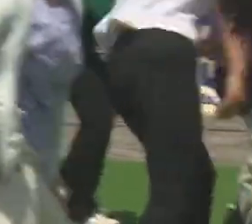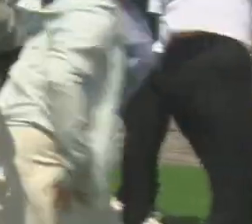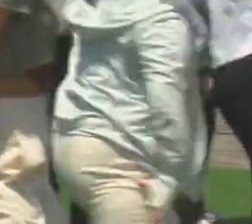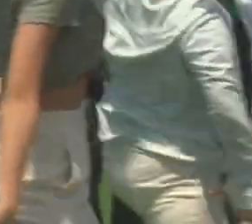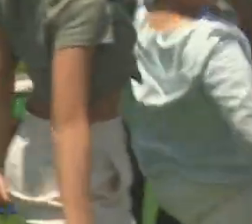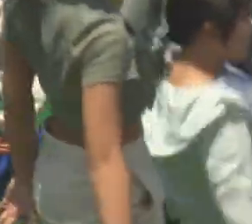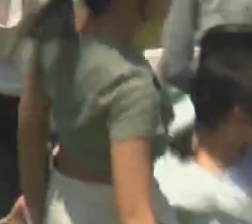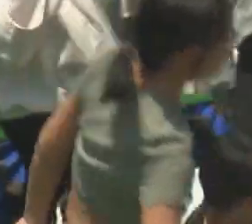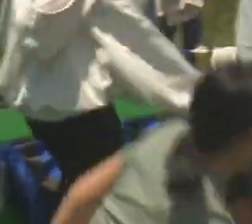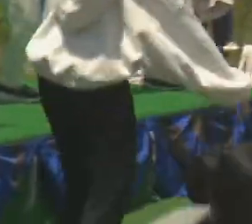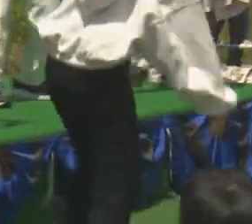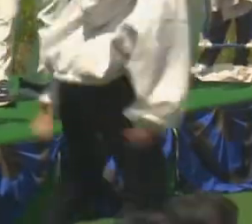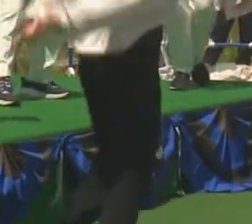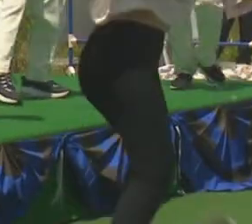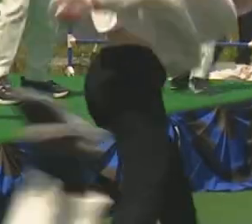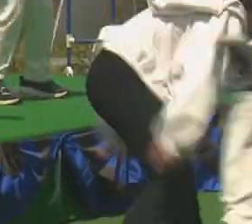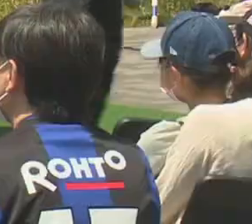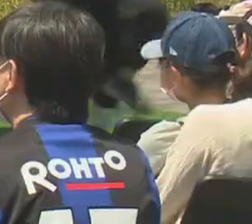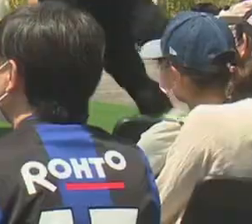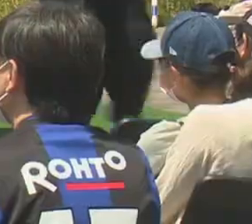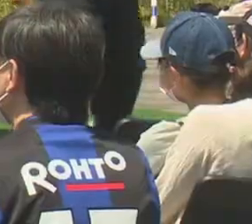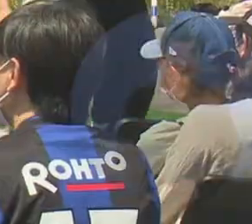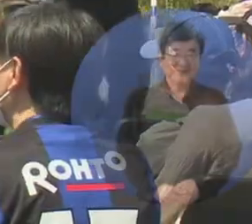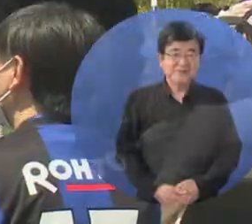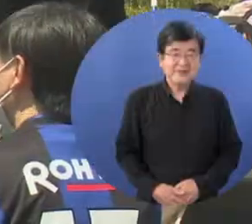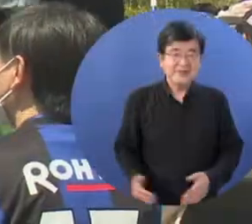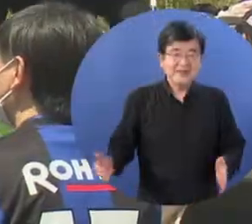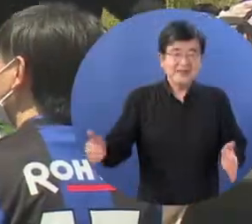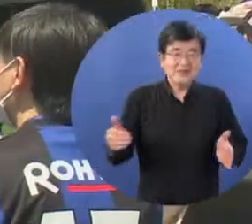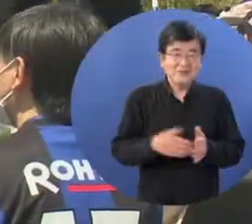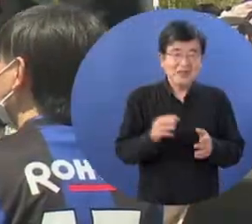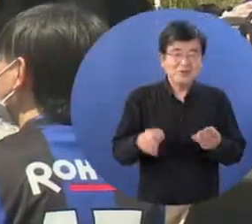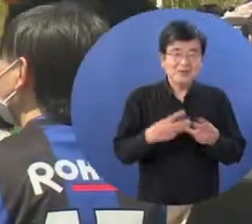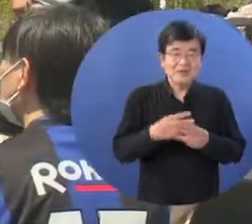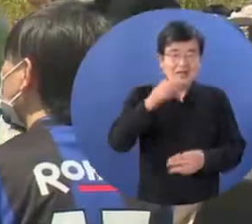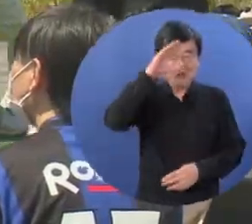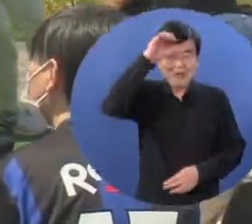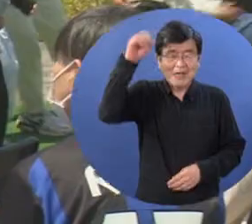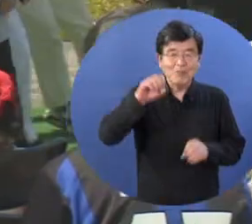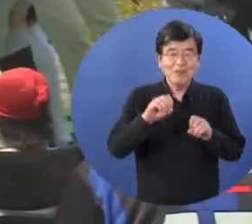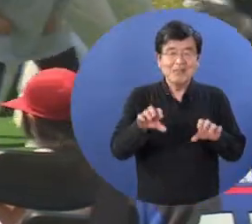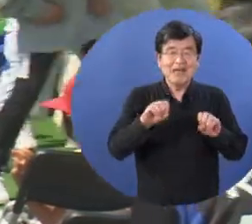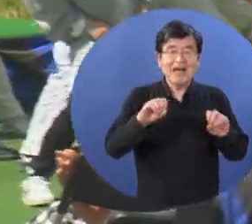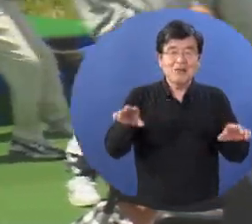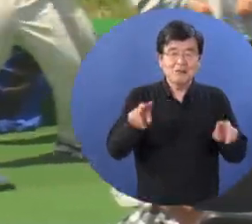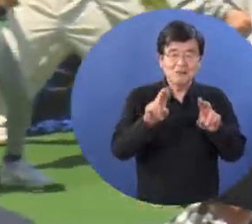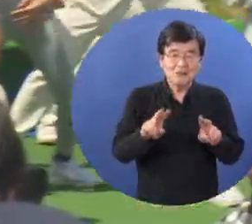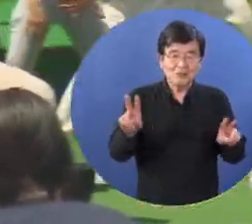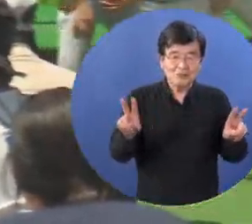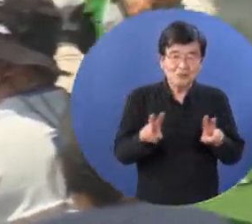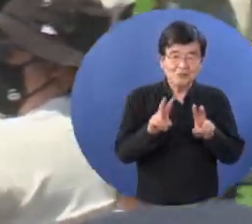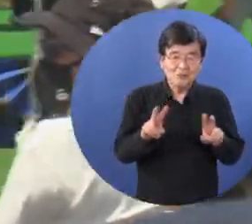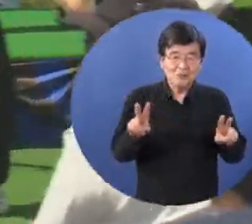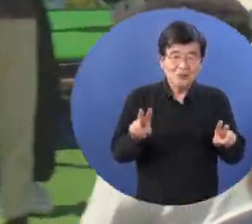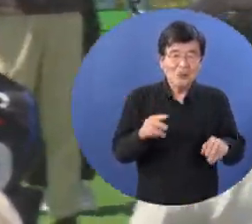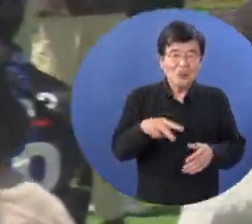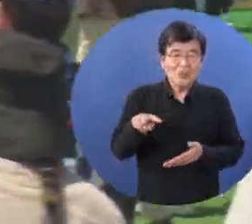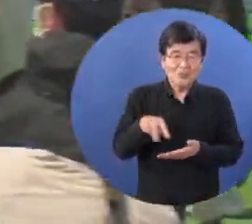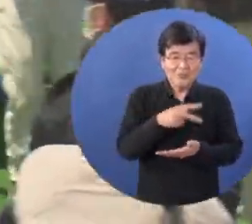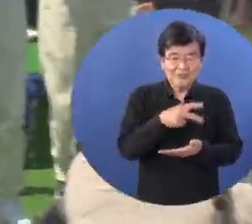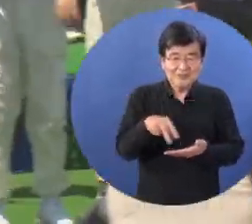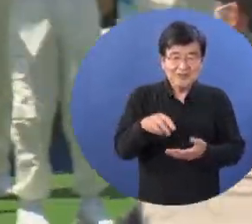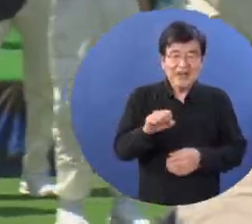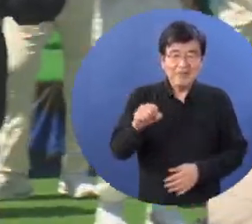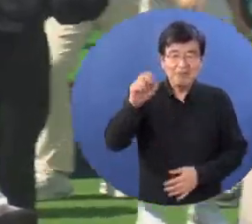すごいやん。おー、かっこいい。 最後には吹田クワイを PR する曲、吹田クワイを知ってる